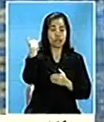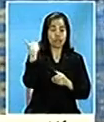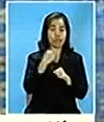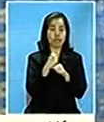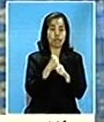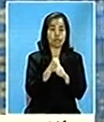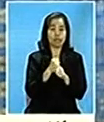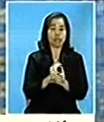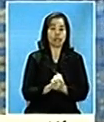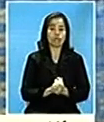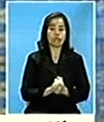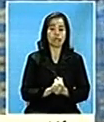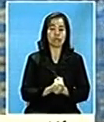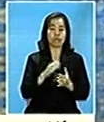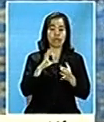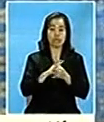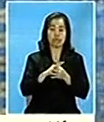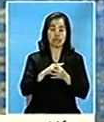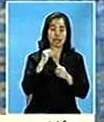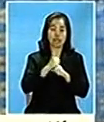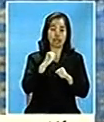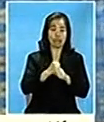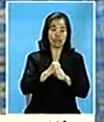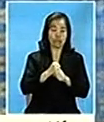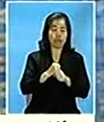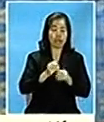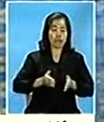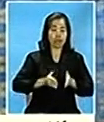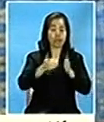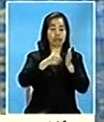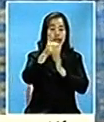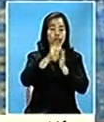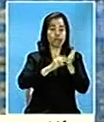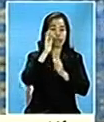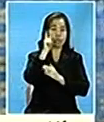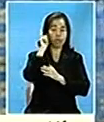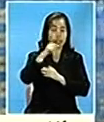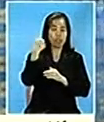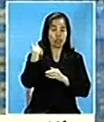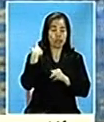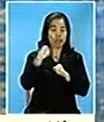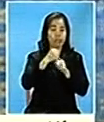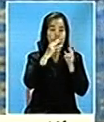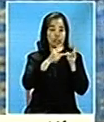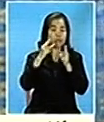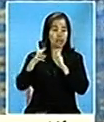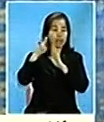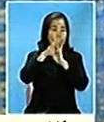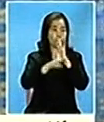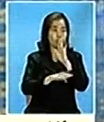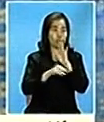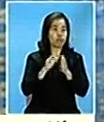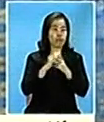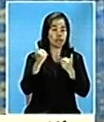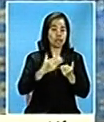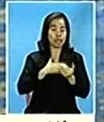ขียวการที่จะเดินบนเส้นทางสีเขียวได้นั้นต้องมีมาตรการรองรับผมใคร่ขอเสนอท่